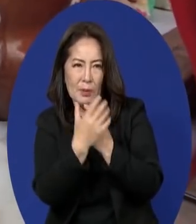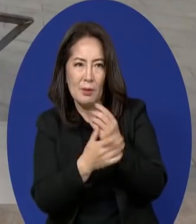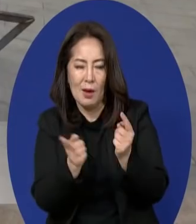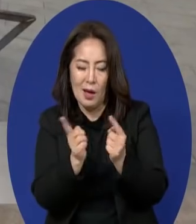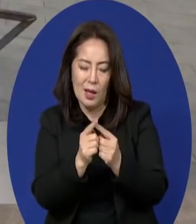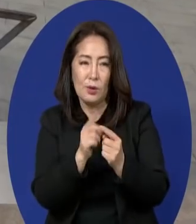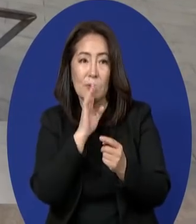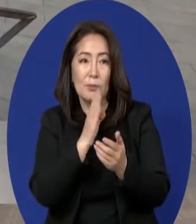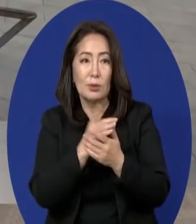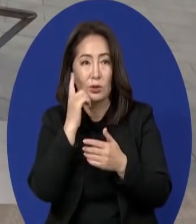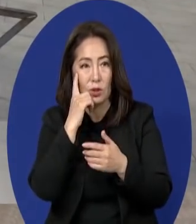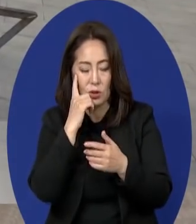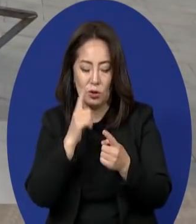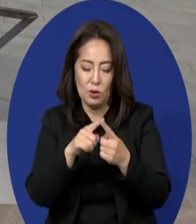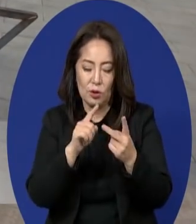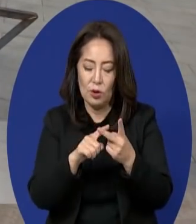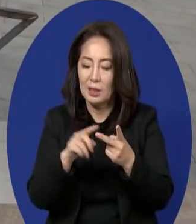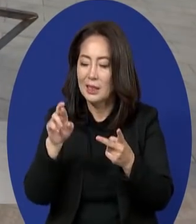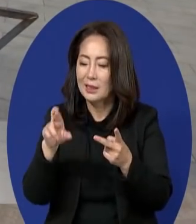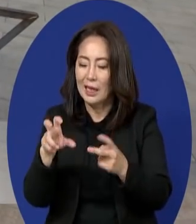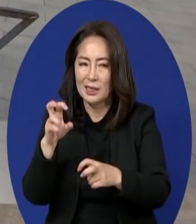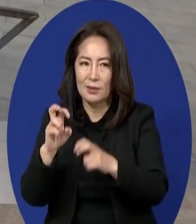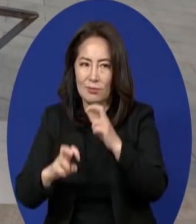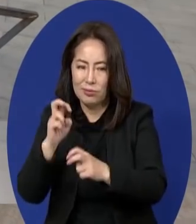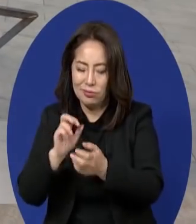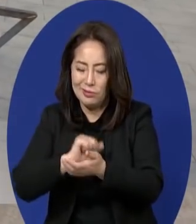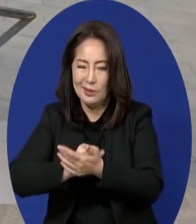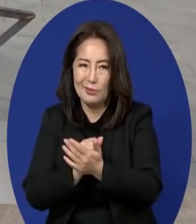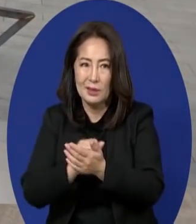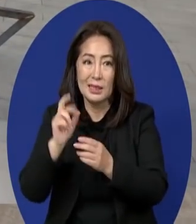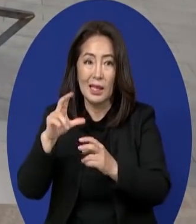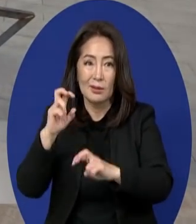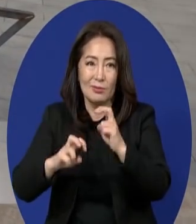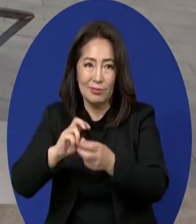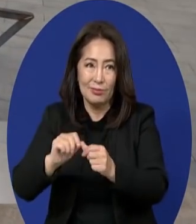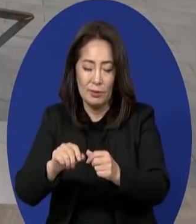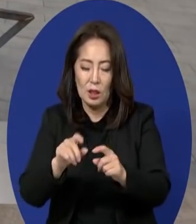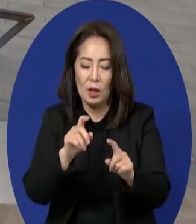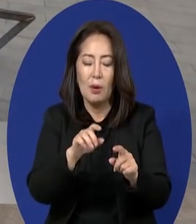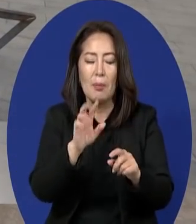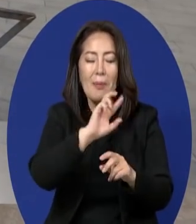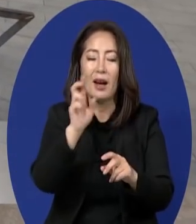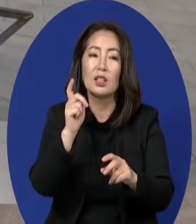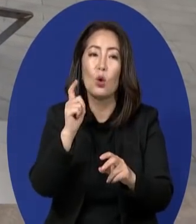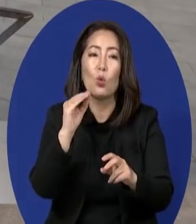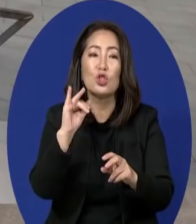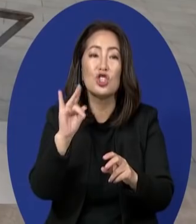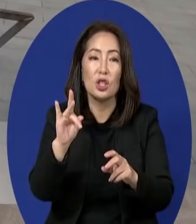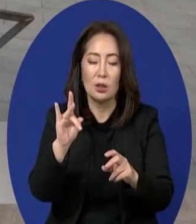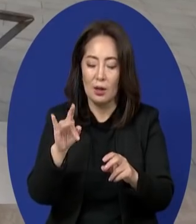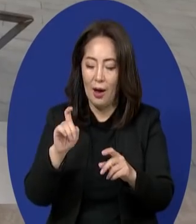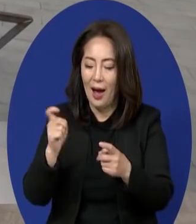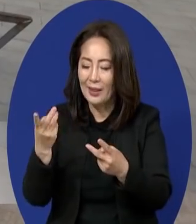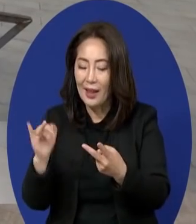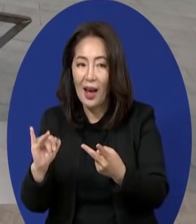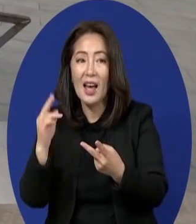зорж байгаа. Ясыг манах ингэж боловсруулад тэгээд байгалийнхаа одоо хужир, байгалийн хужир байна, халгаа